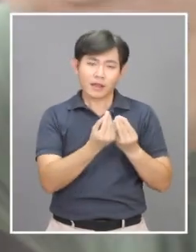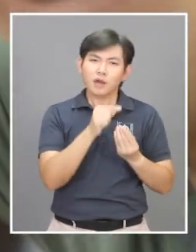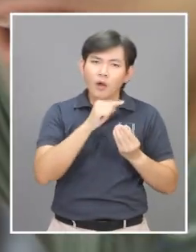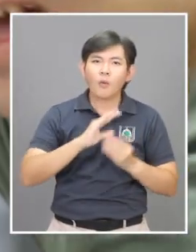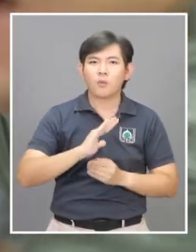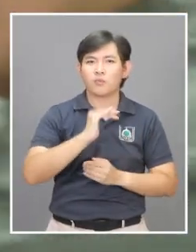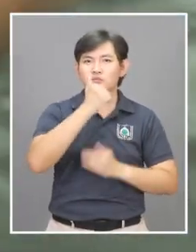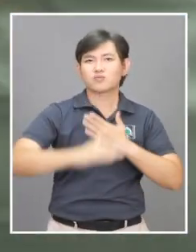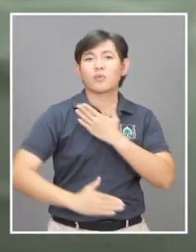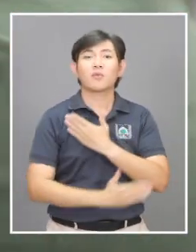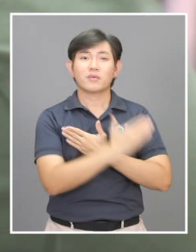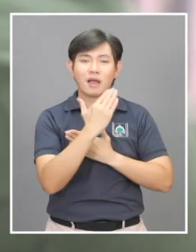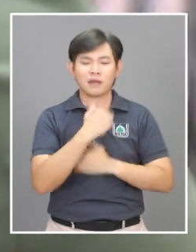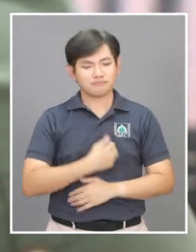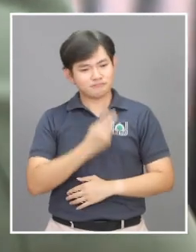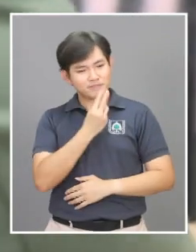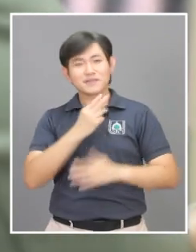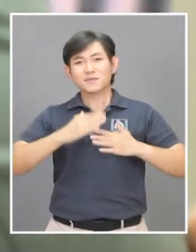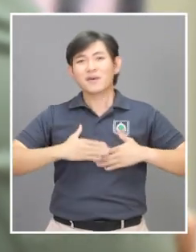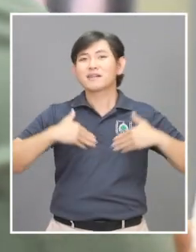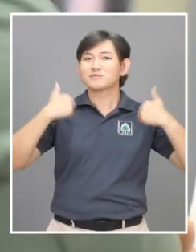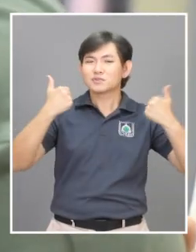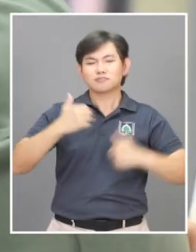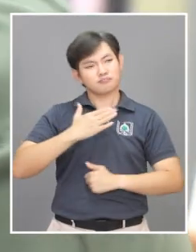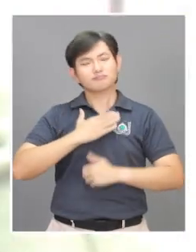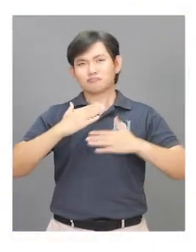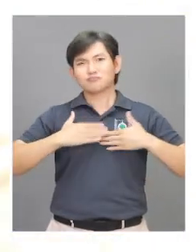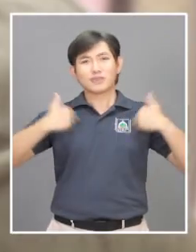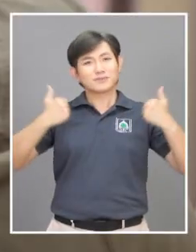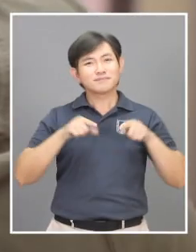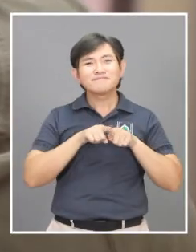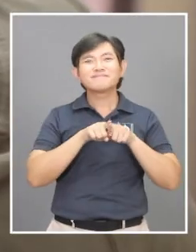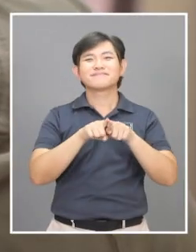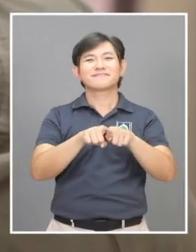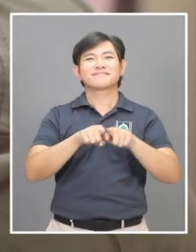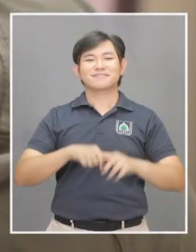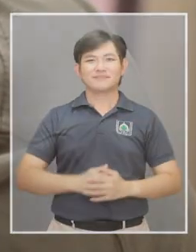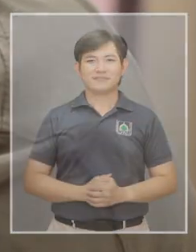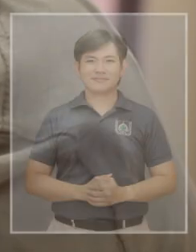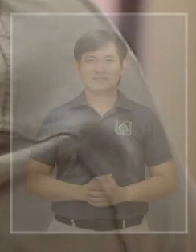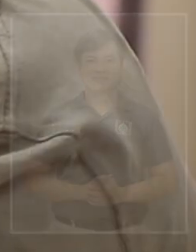สยิ่งเราเห็นเขามีความสุขเราก็มีความสุขไปกับเขาด้วย